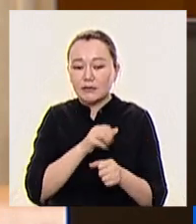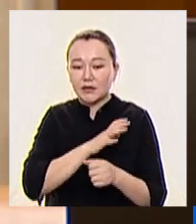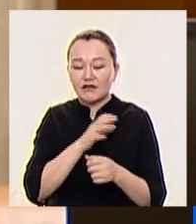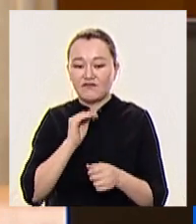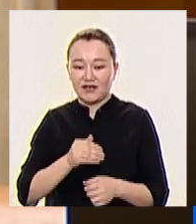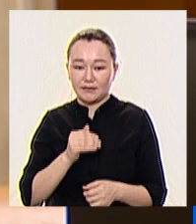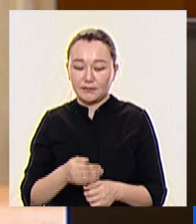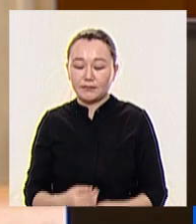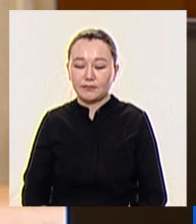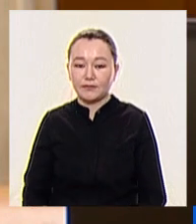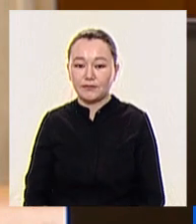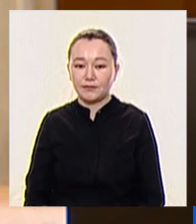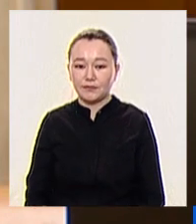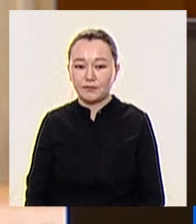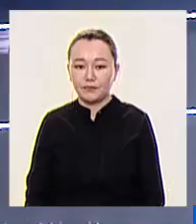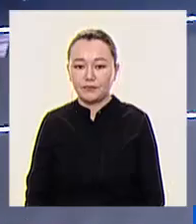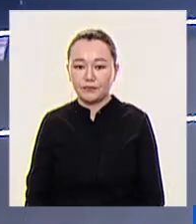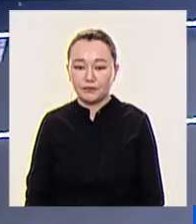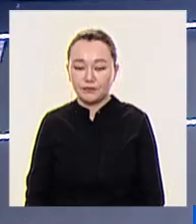фирм.